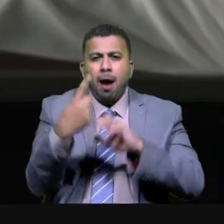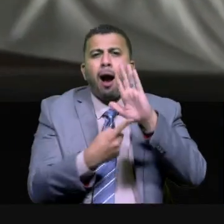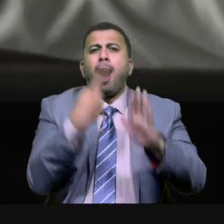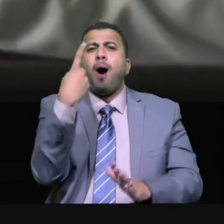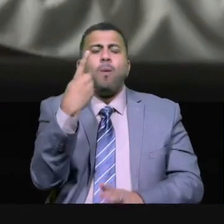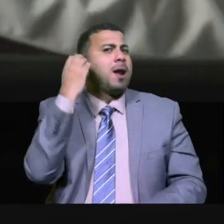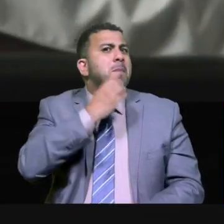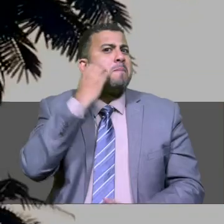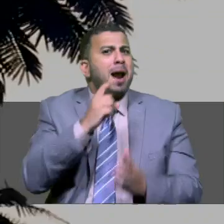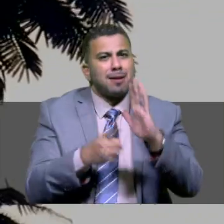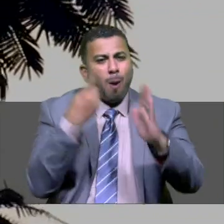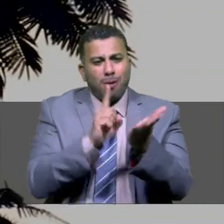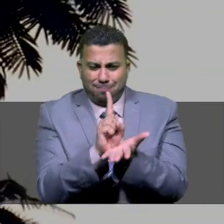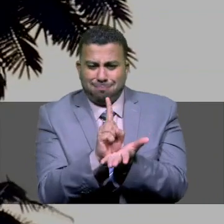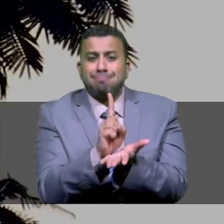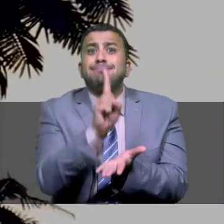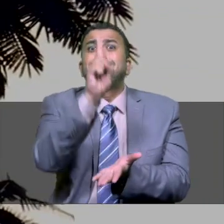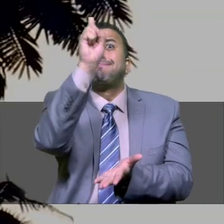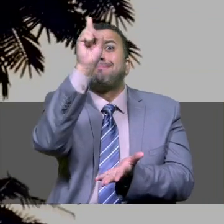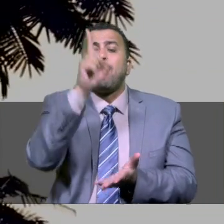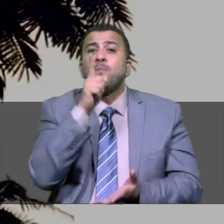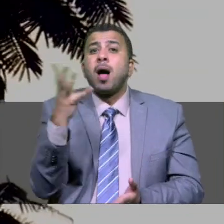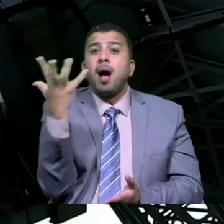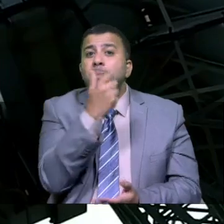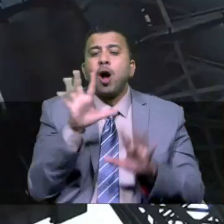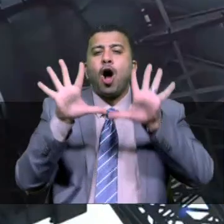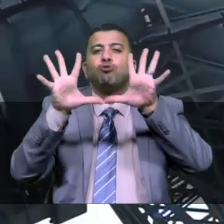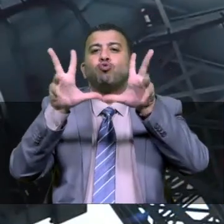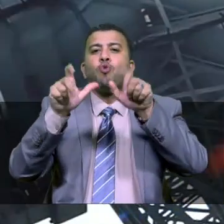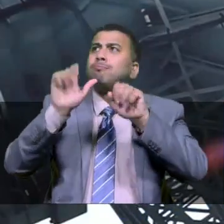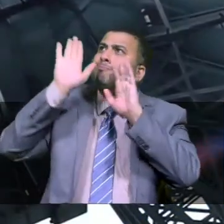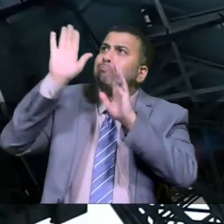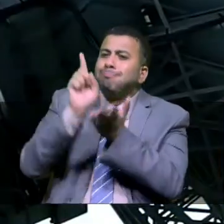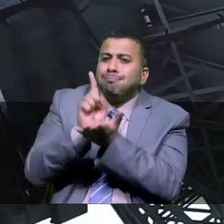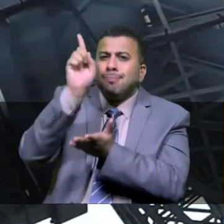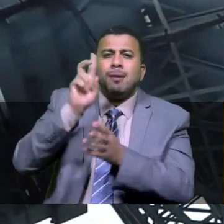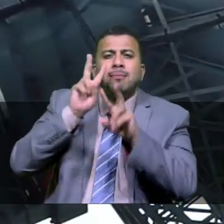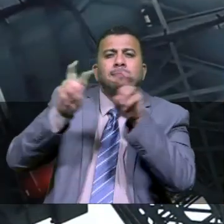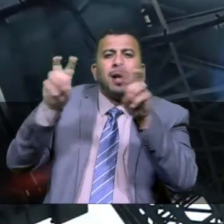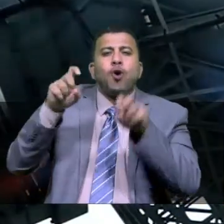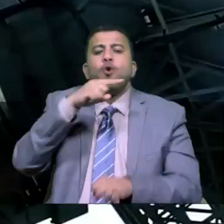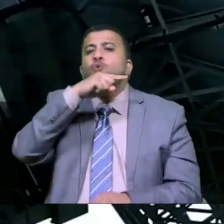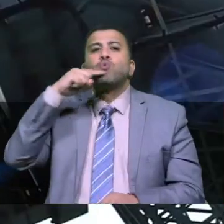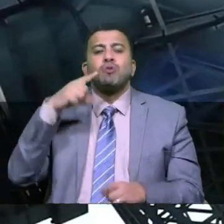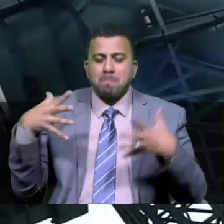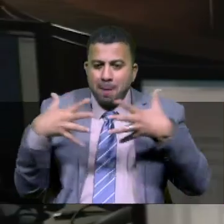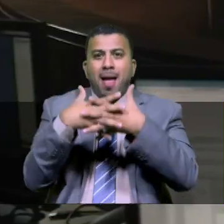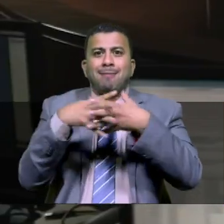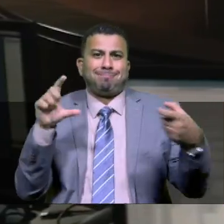فضاء إماراتي إلى الفضاء في مهمة مدتها 10 أيام ضمن بعثة فضاء روسية